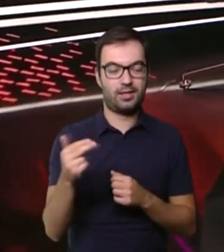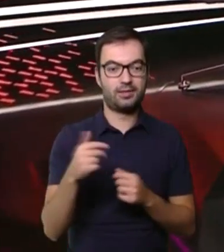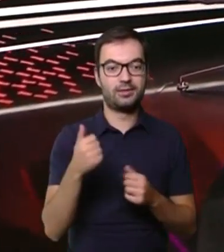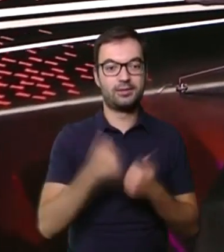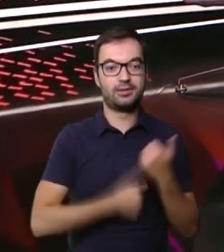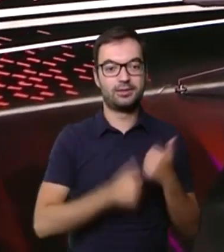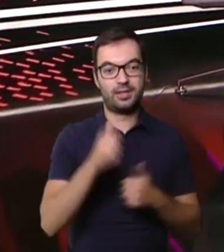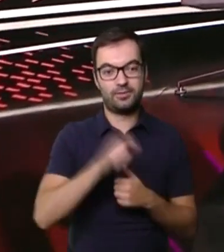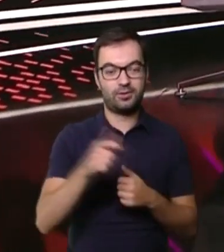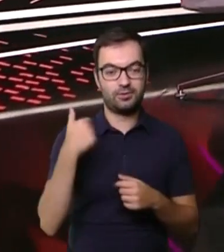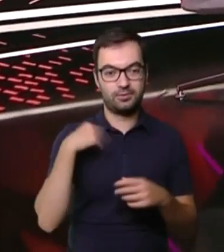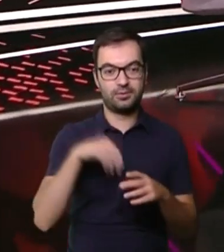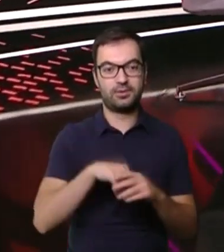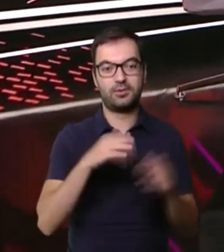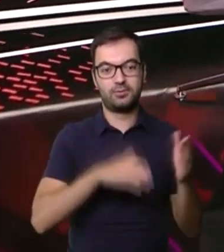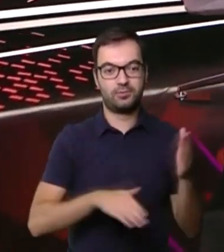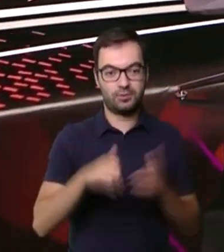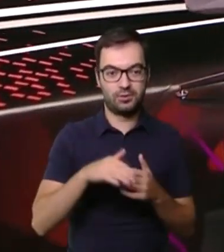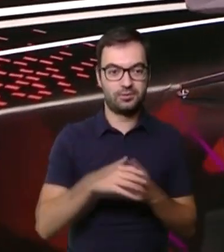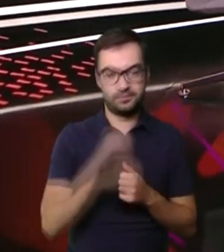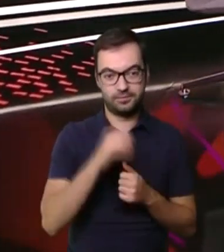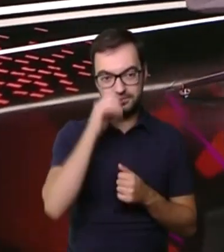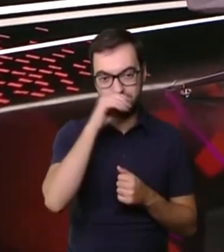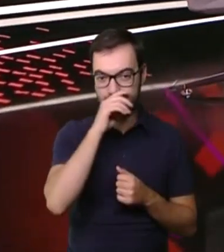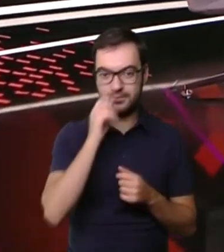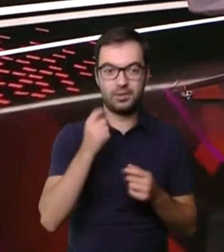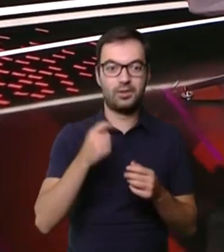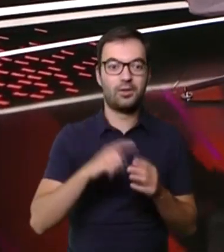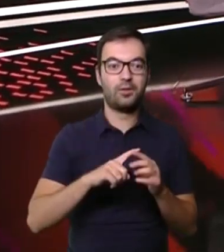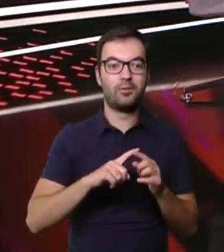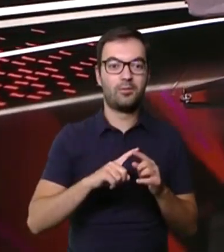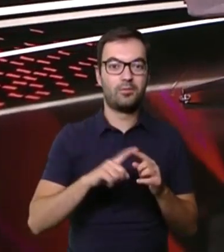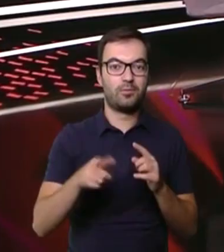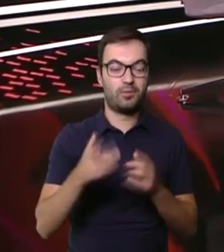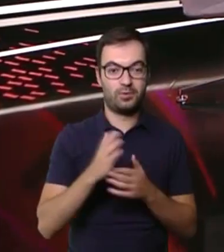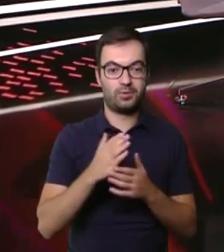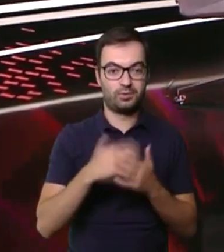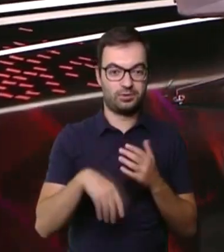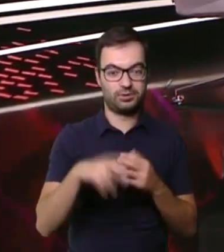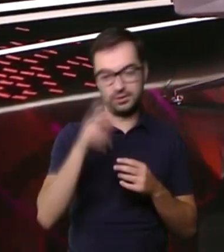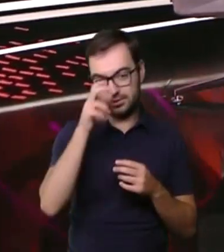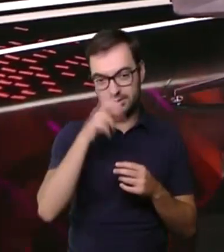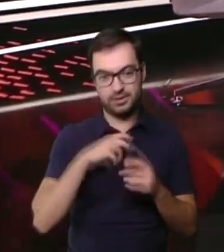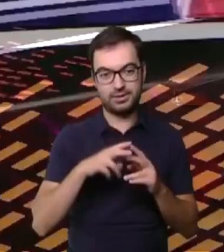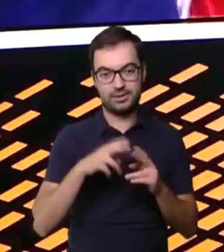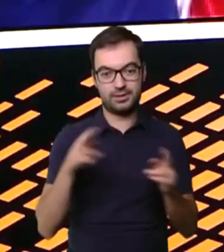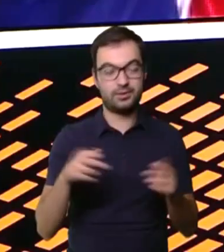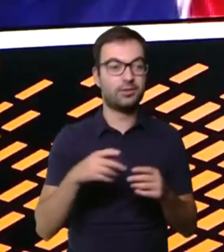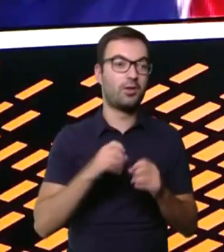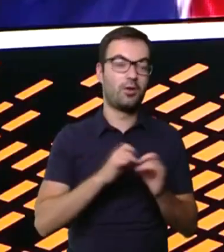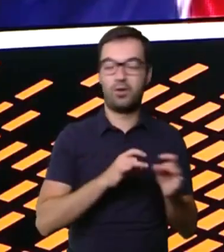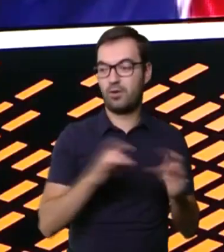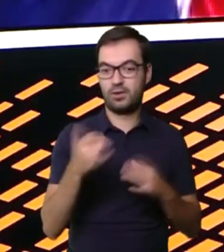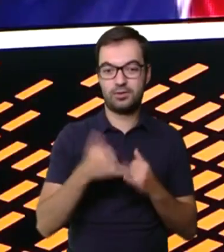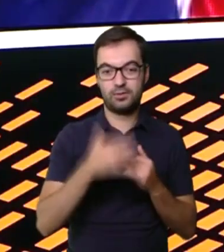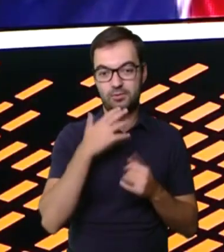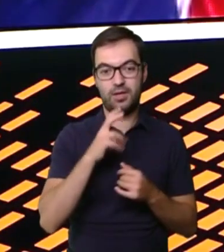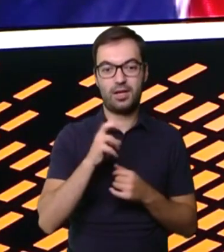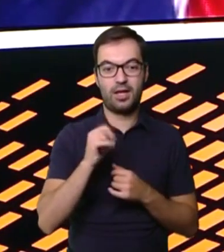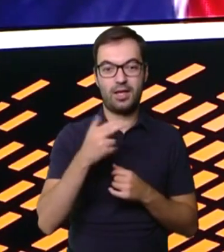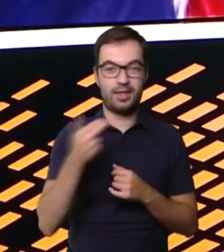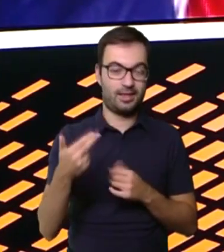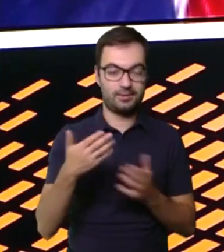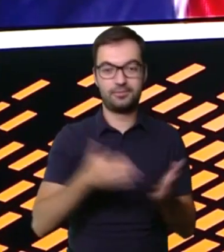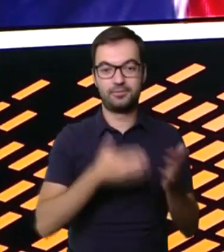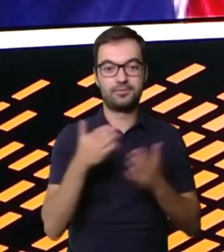którzy wzięli udział w tych przygotowaniach i po części sezonie reprezentacyjnym. No dobrze, panowie, to w takim razie od razu, skoro wywołałeś Vitala Heinena, to